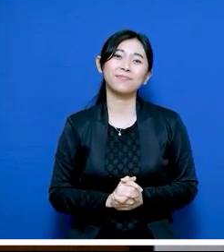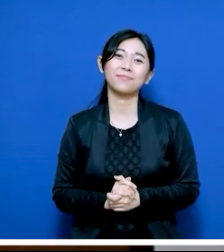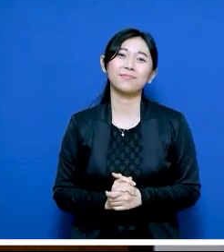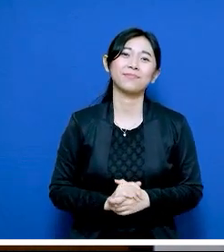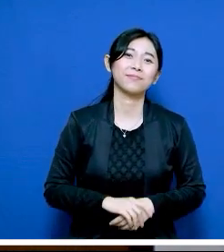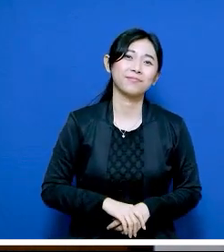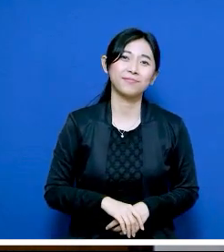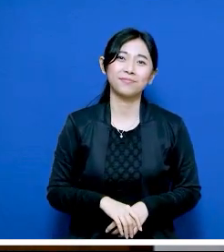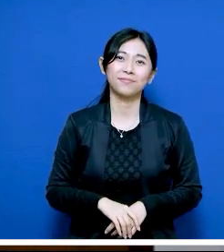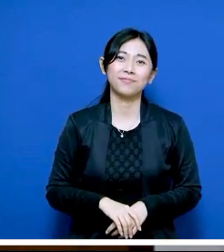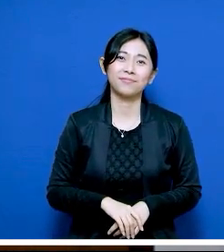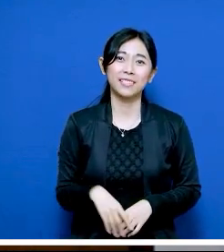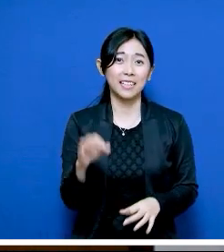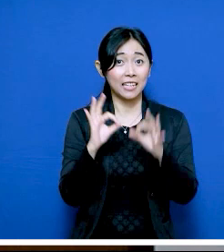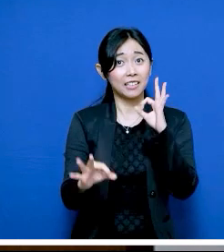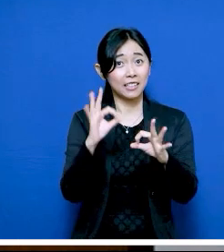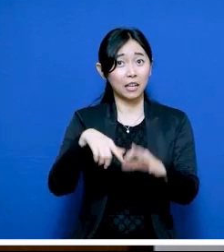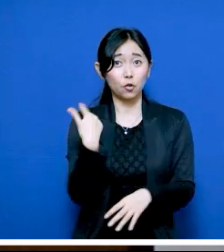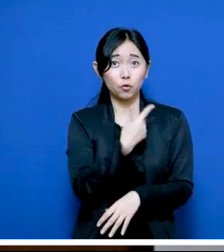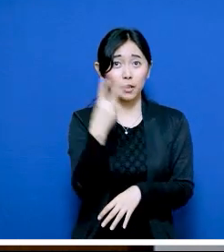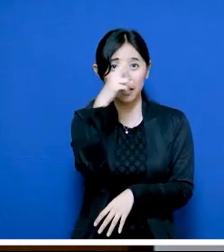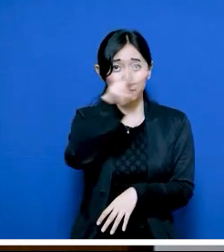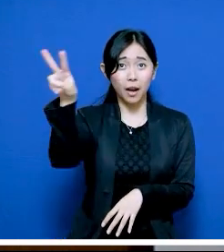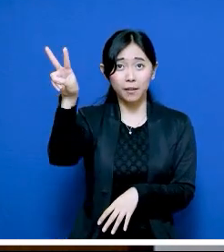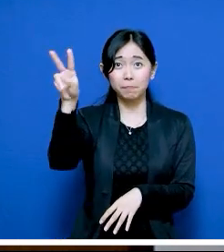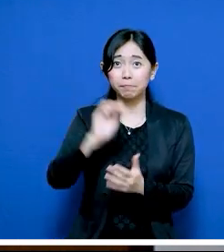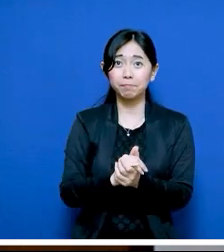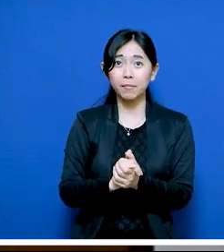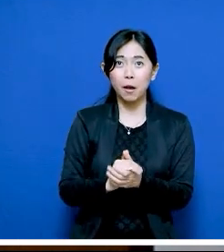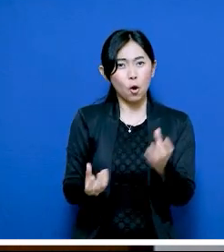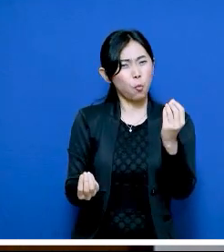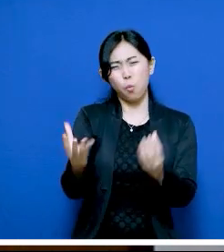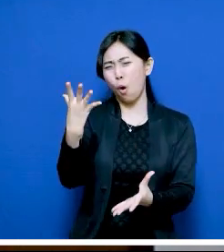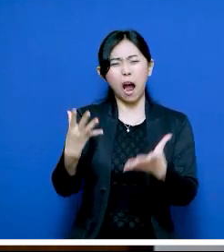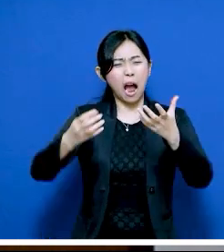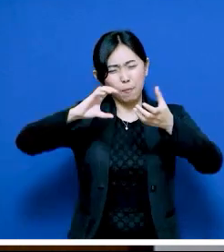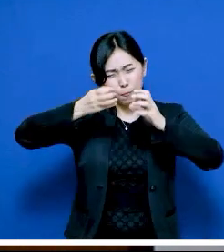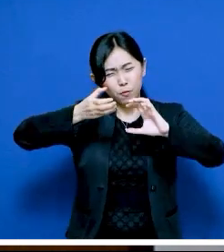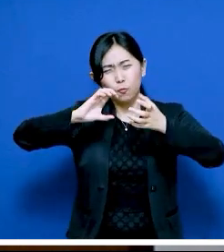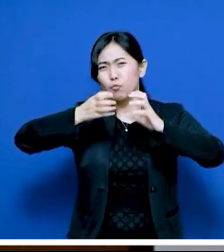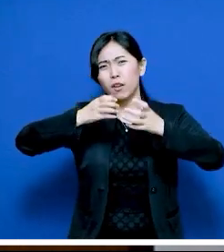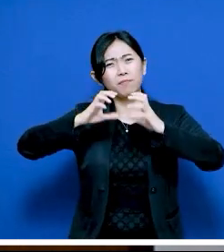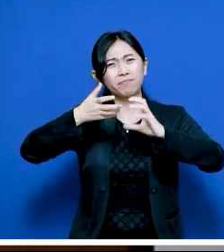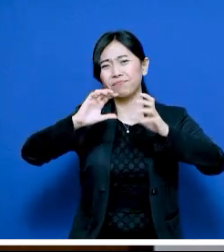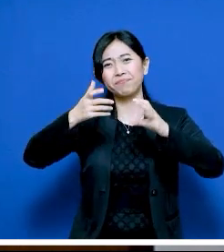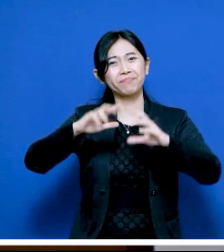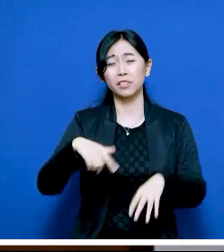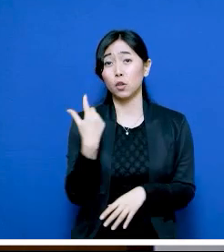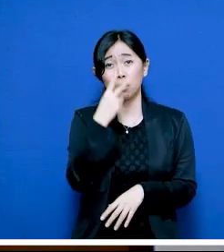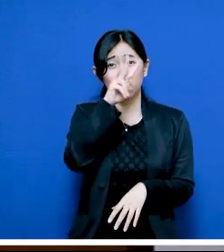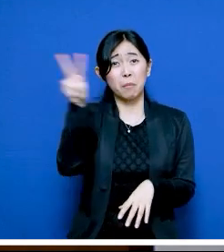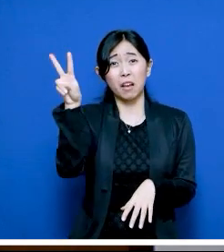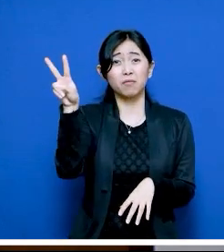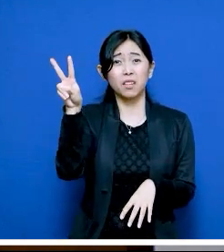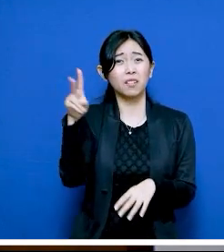kita? Kala kita diperhadapkan dengan berbagai pergumulan hidup, kala kita